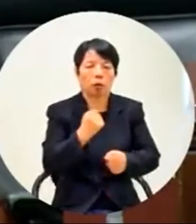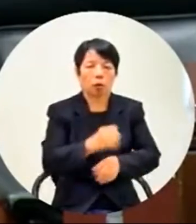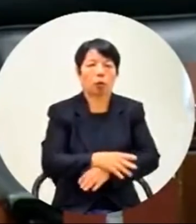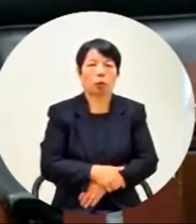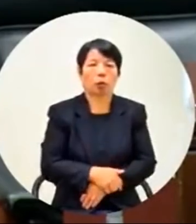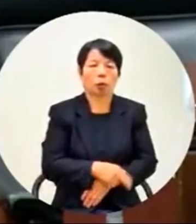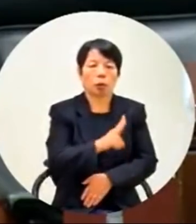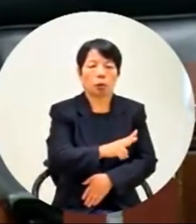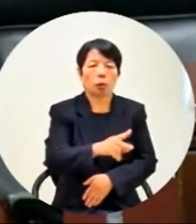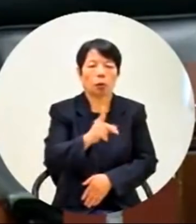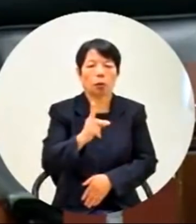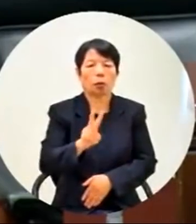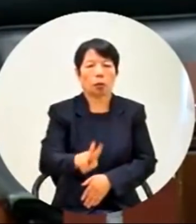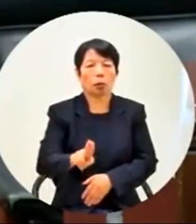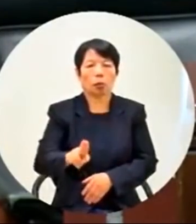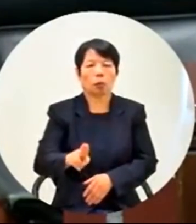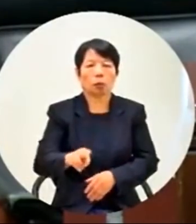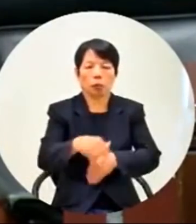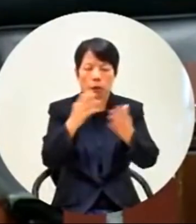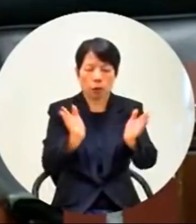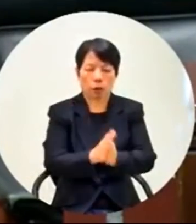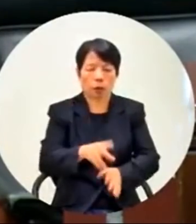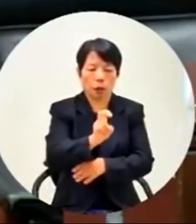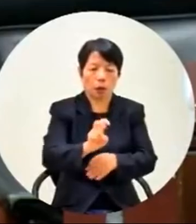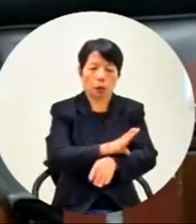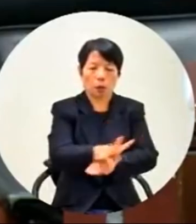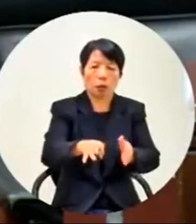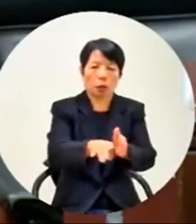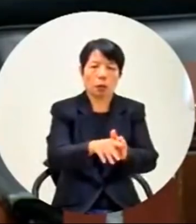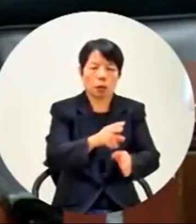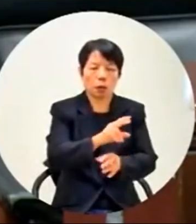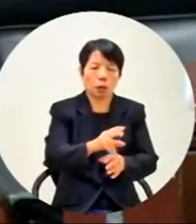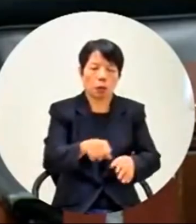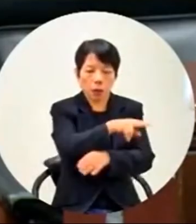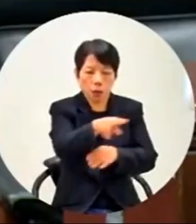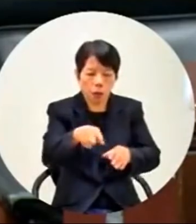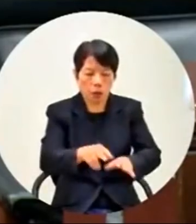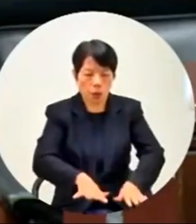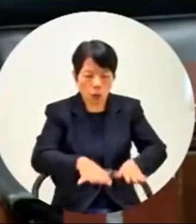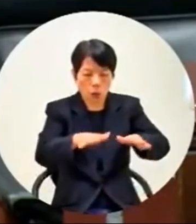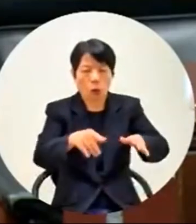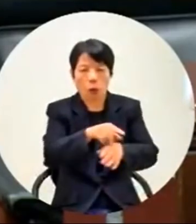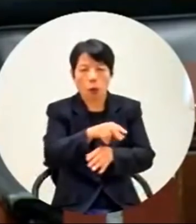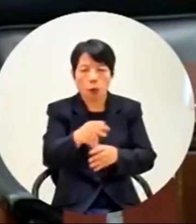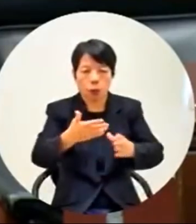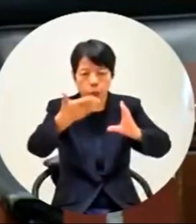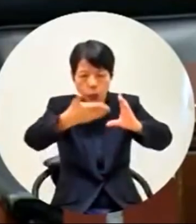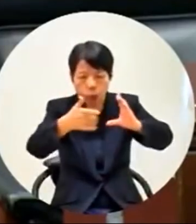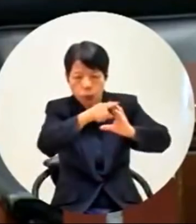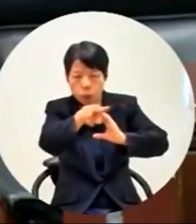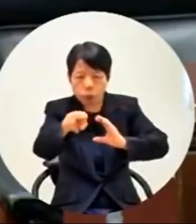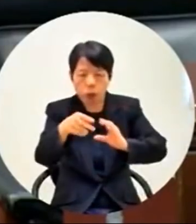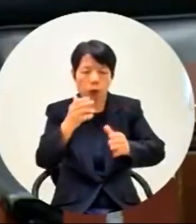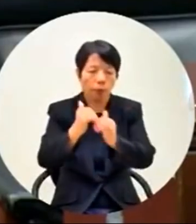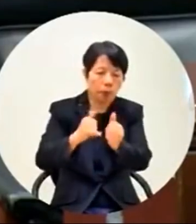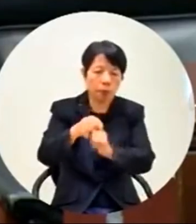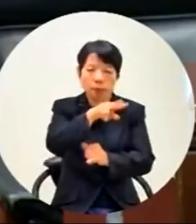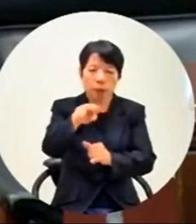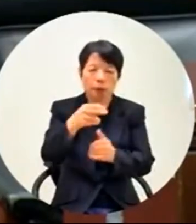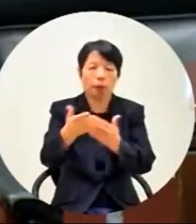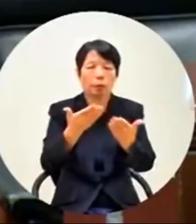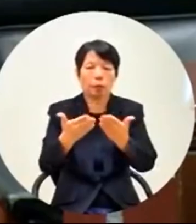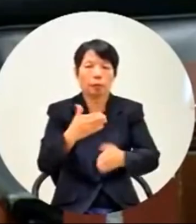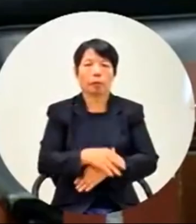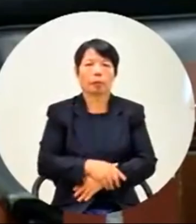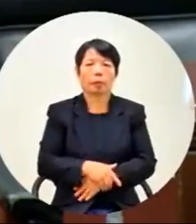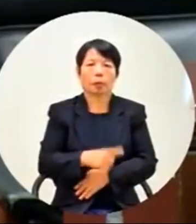有个影像24小时开放的，就是我们让我们民众可以去看说啊，叫有洪流无，叫有淹水无。既然